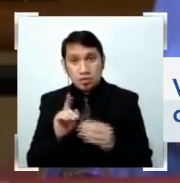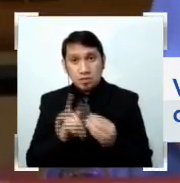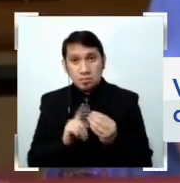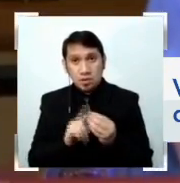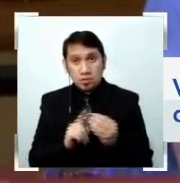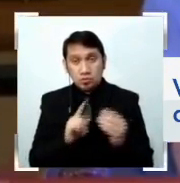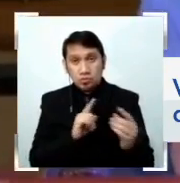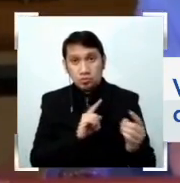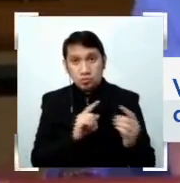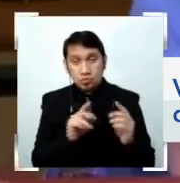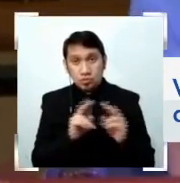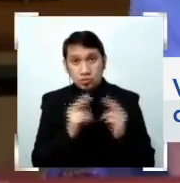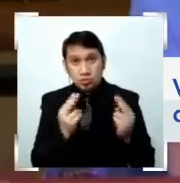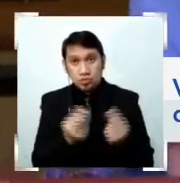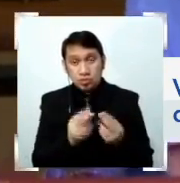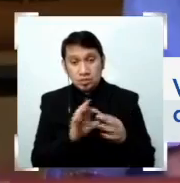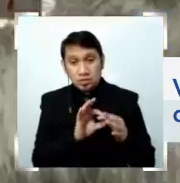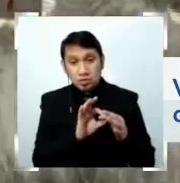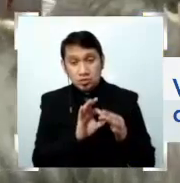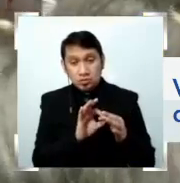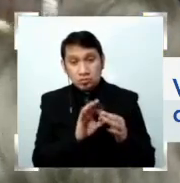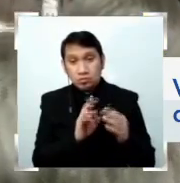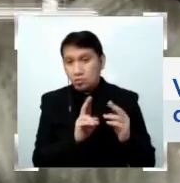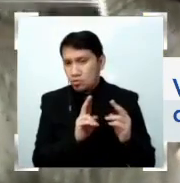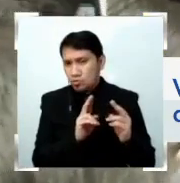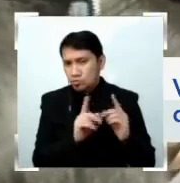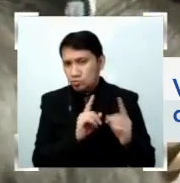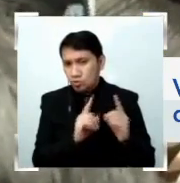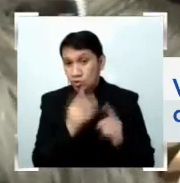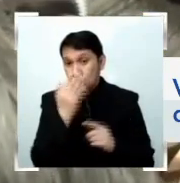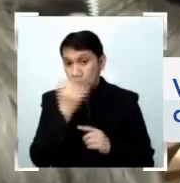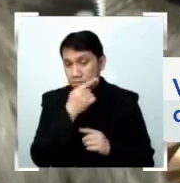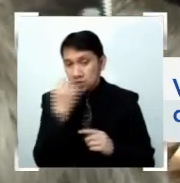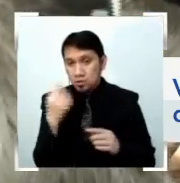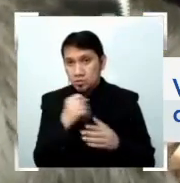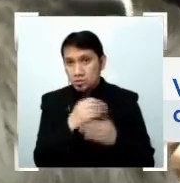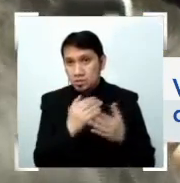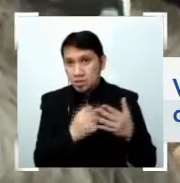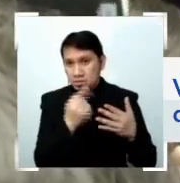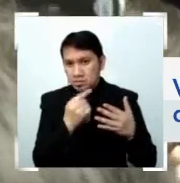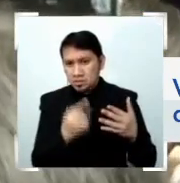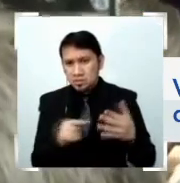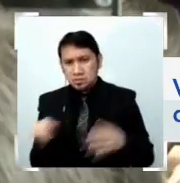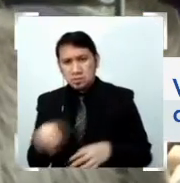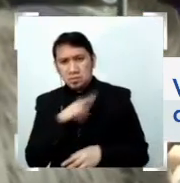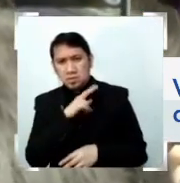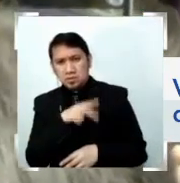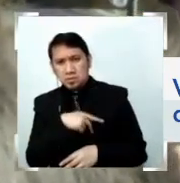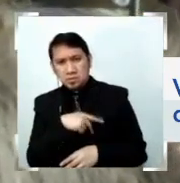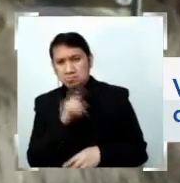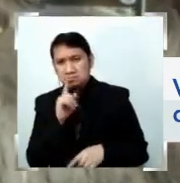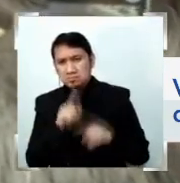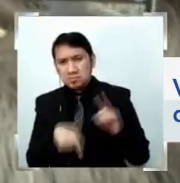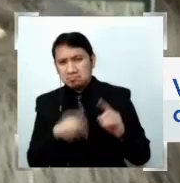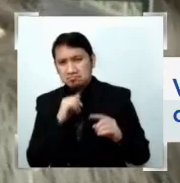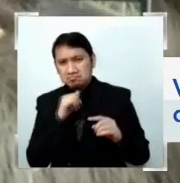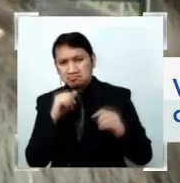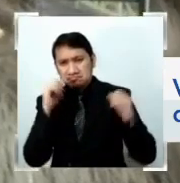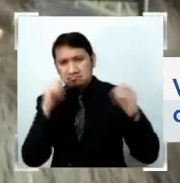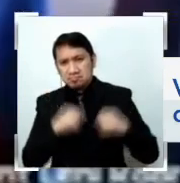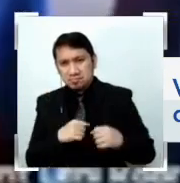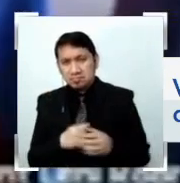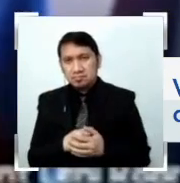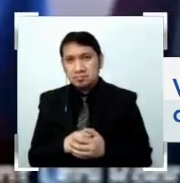Hindi nagtagumpay ang unity talks dahil meron daw ilang bagay na para sa kanya ay non-negotiable o hindi madadaan sa